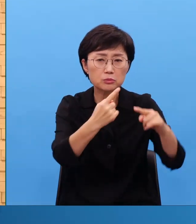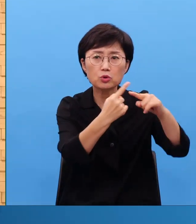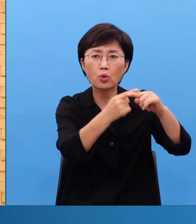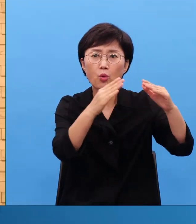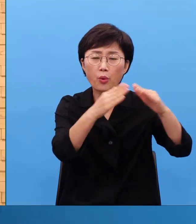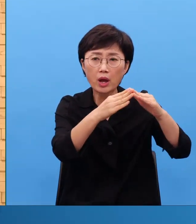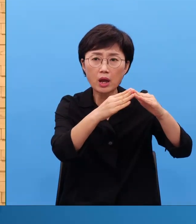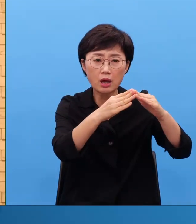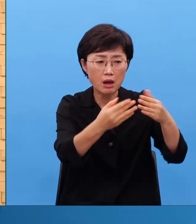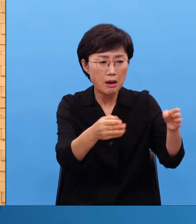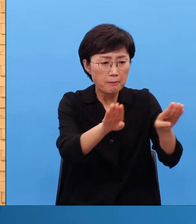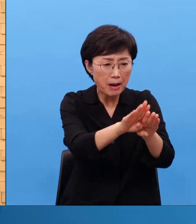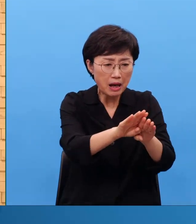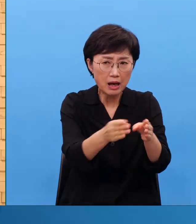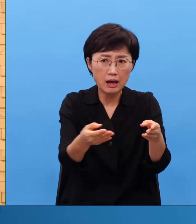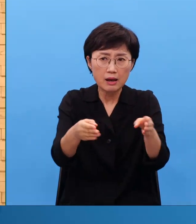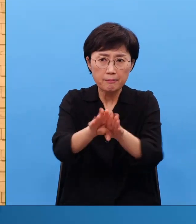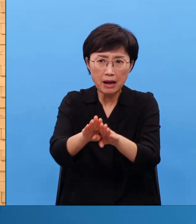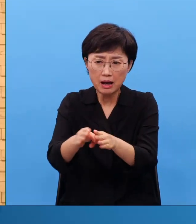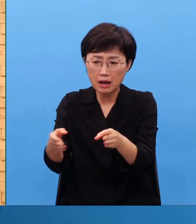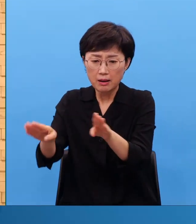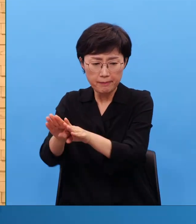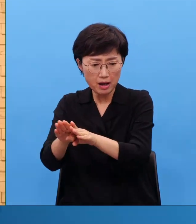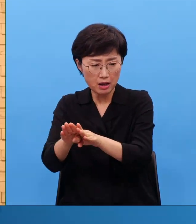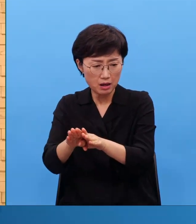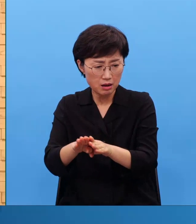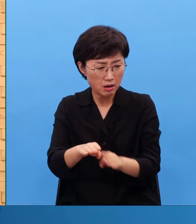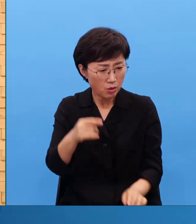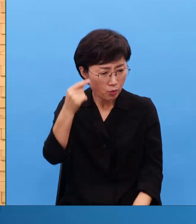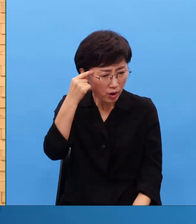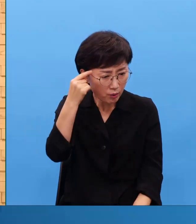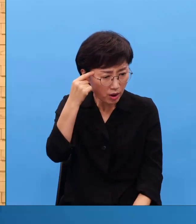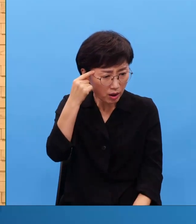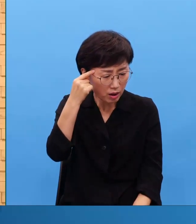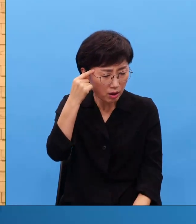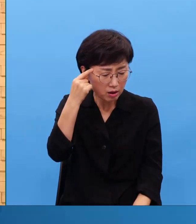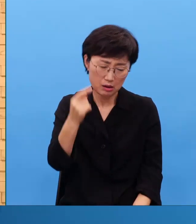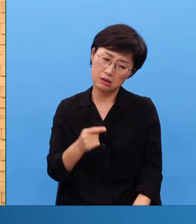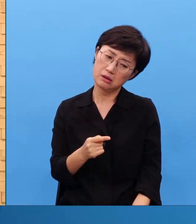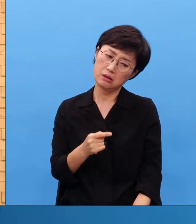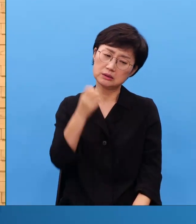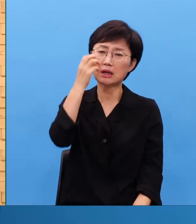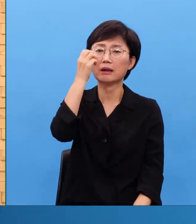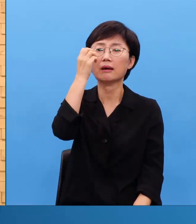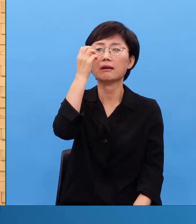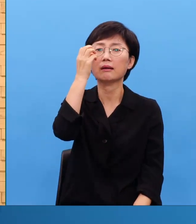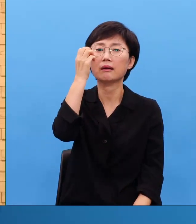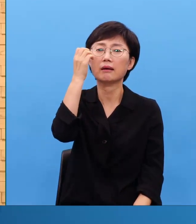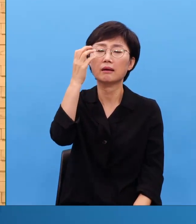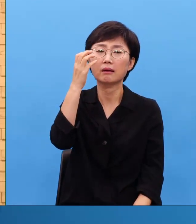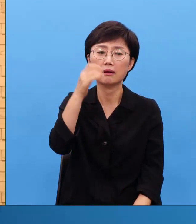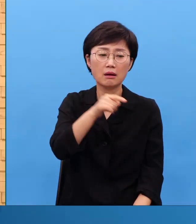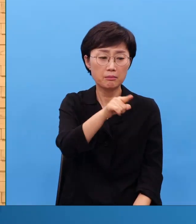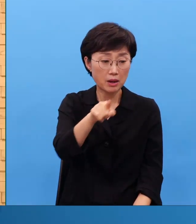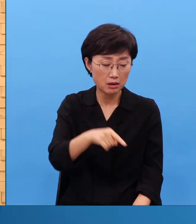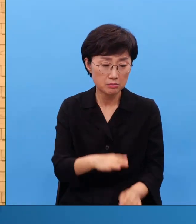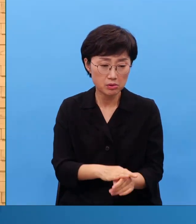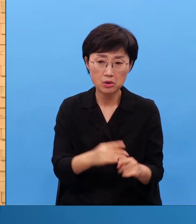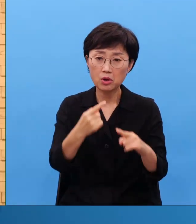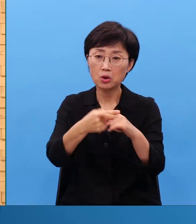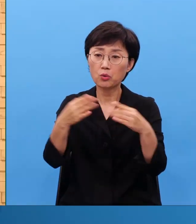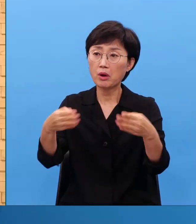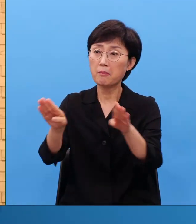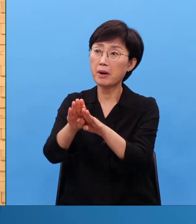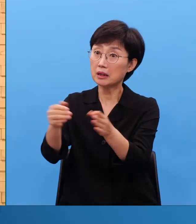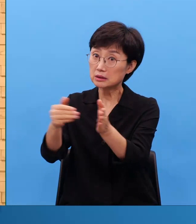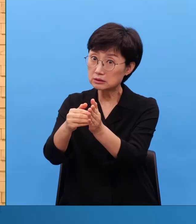so much start to close? 교회들이 문 닫고 나라만 잘 살면 되는데 개인적으로는 영적 문제가 배로